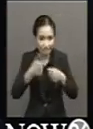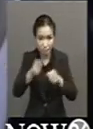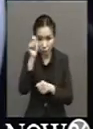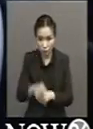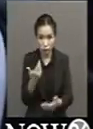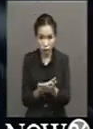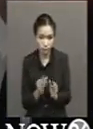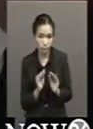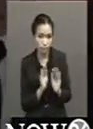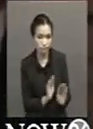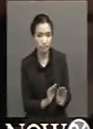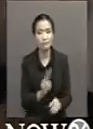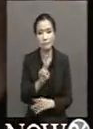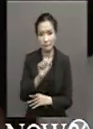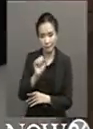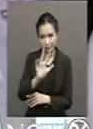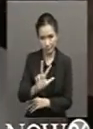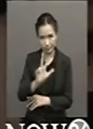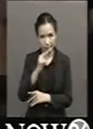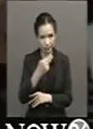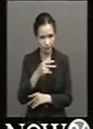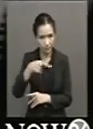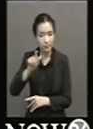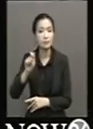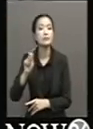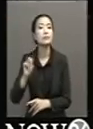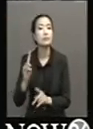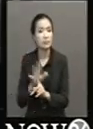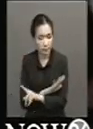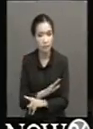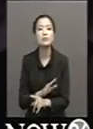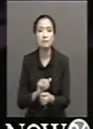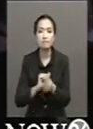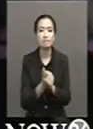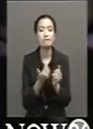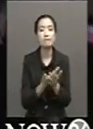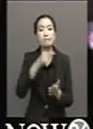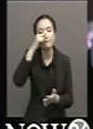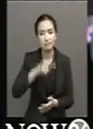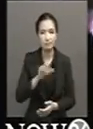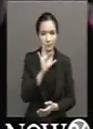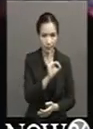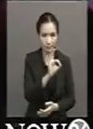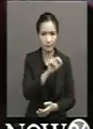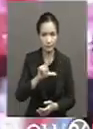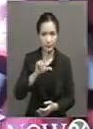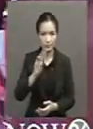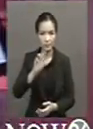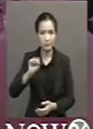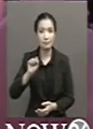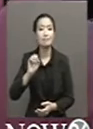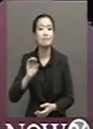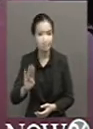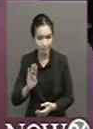การประมูลในครั้งนี้ถึง 230,000 ปอนด์ด้วยกันคิดเป็นเงินไทย 9.6 ล้านบาทครับซึ่งเงินที่ได้จากการประมู